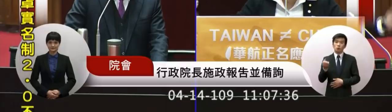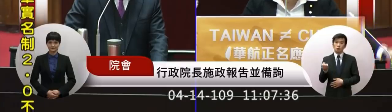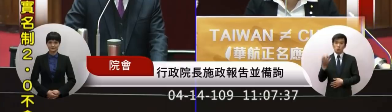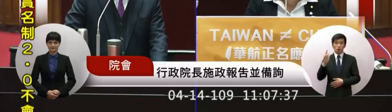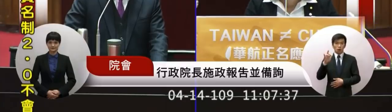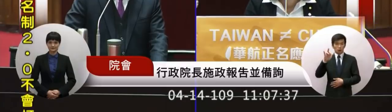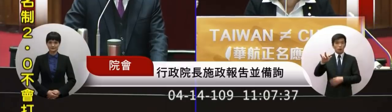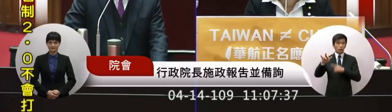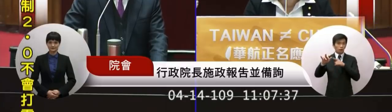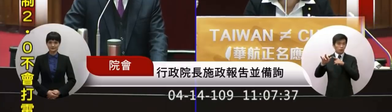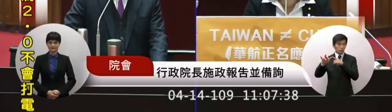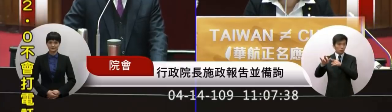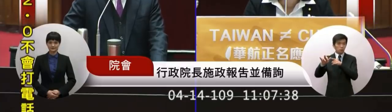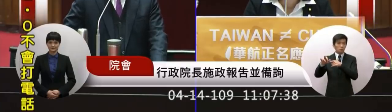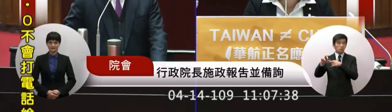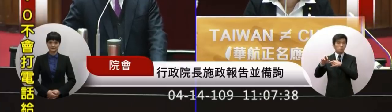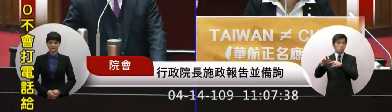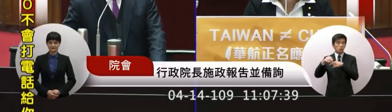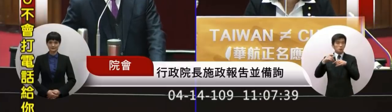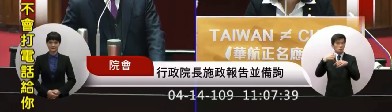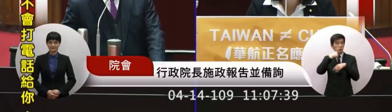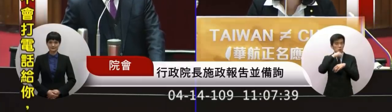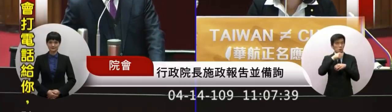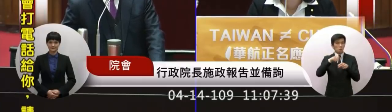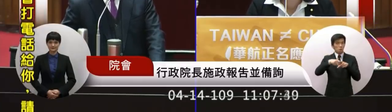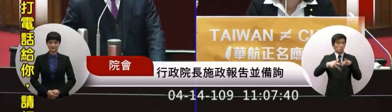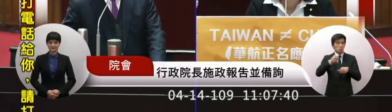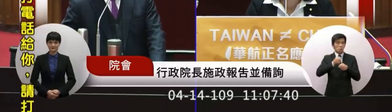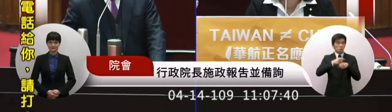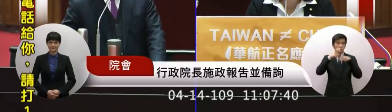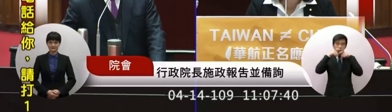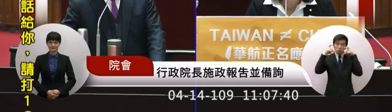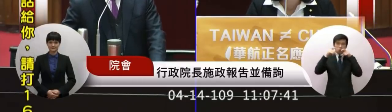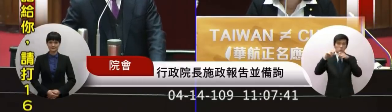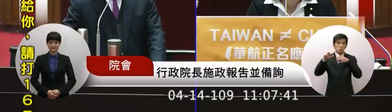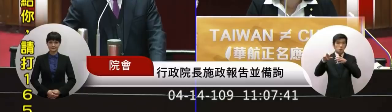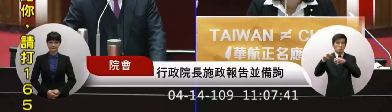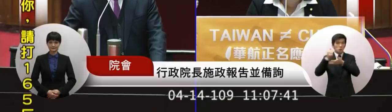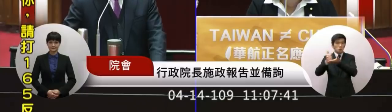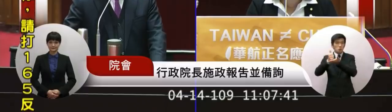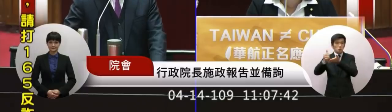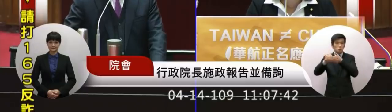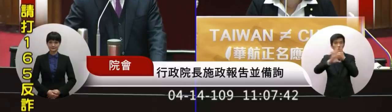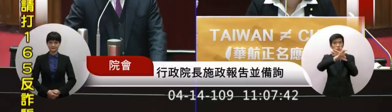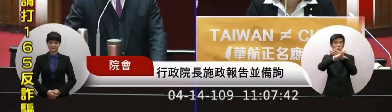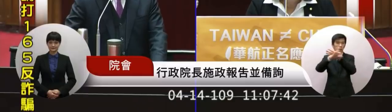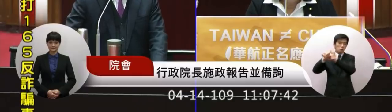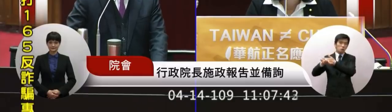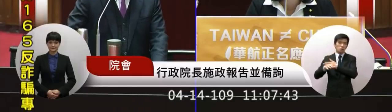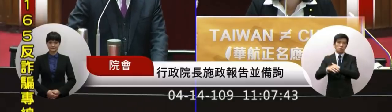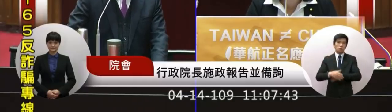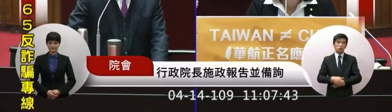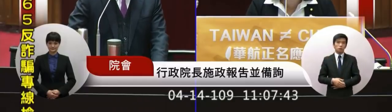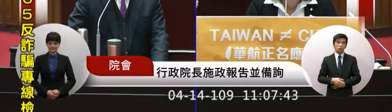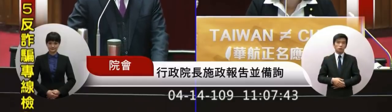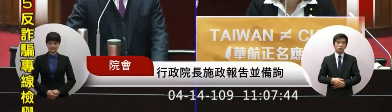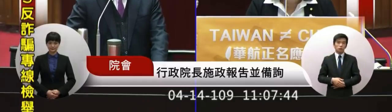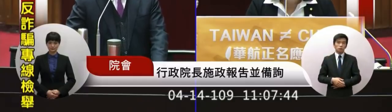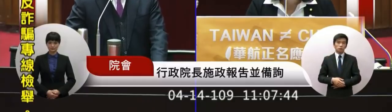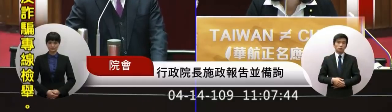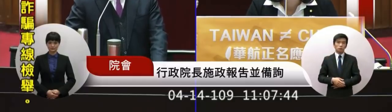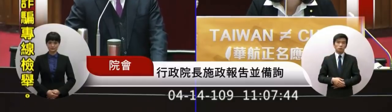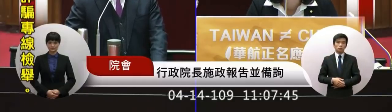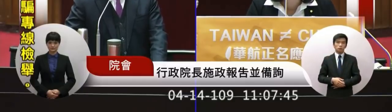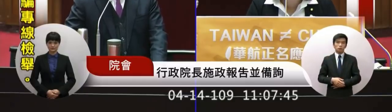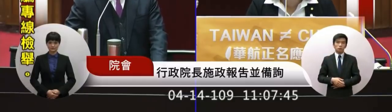火電機載到我們的口罩去撐我們後面的國家的時候大家都認為